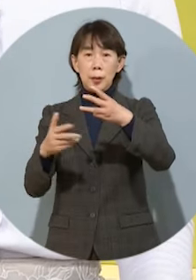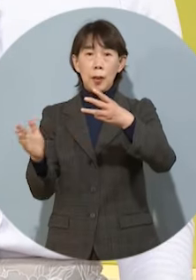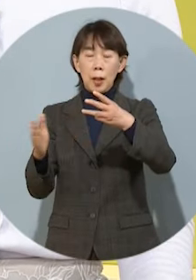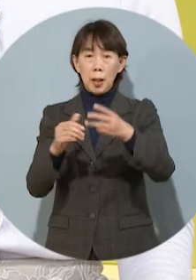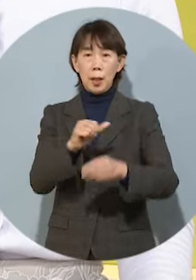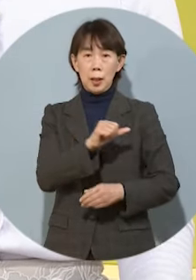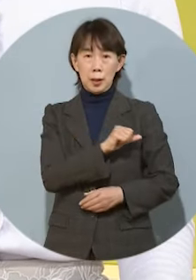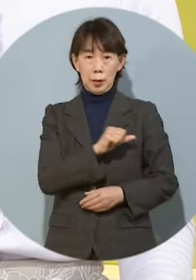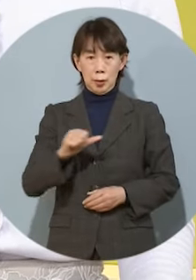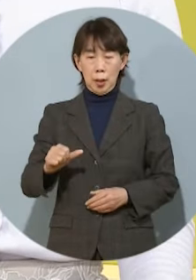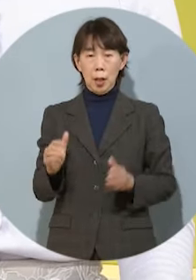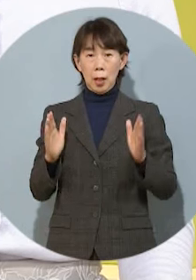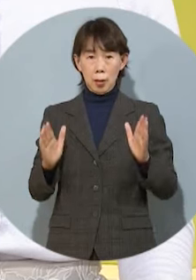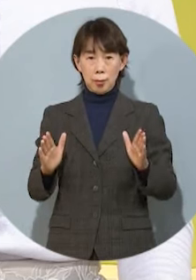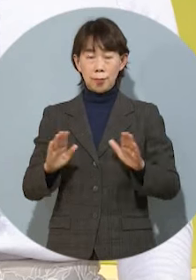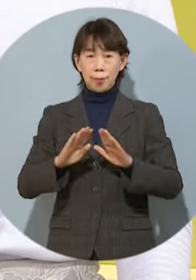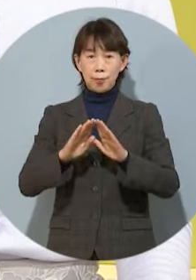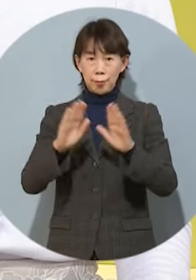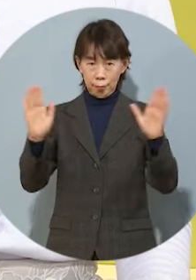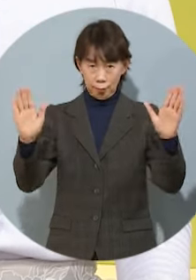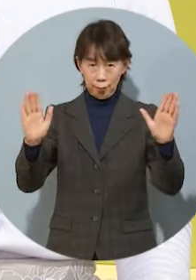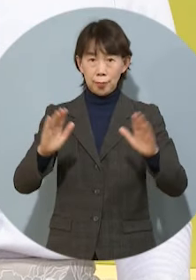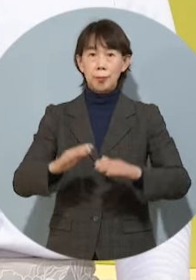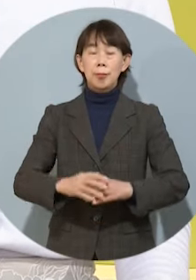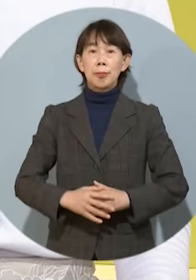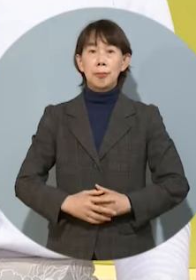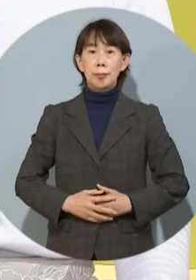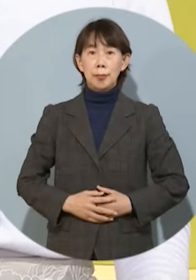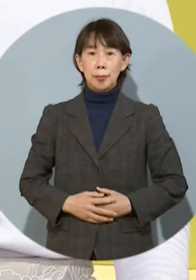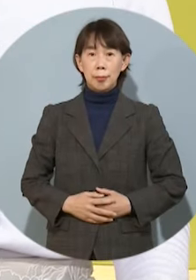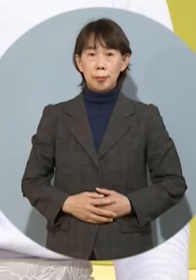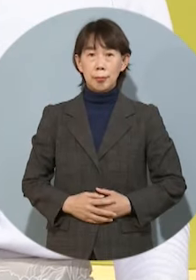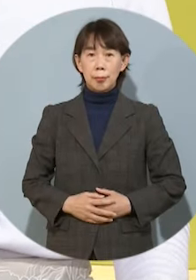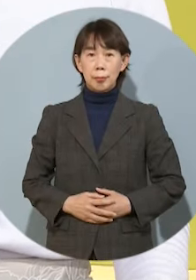から5日間にわたって開催します。